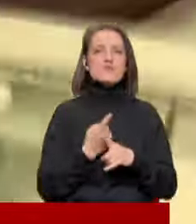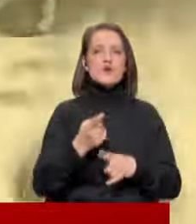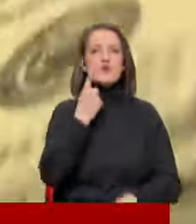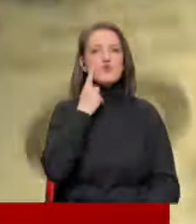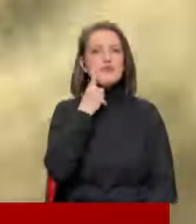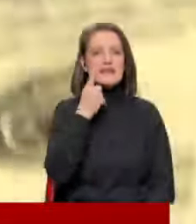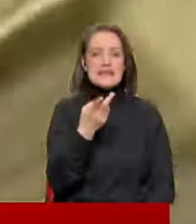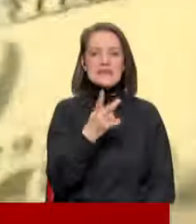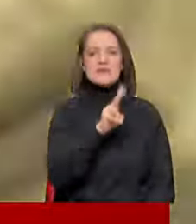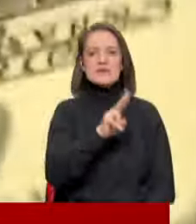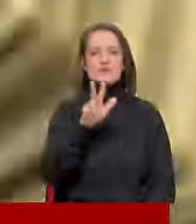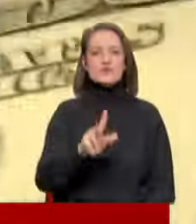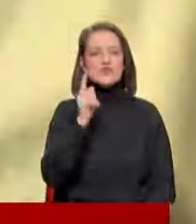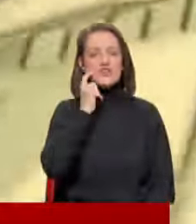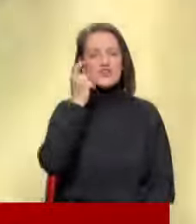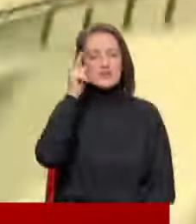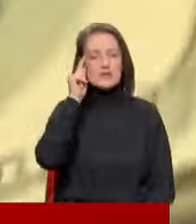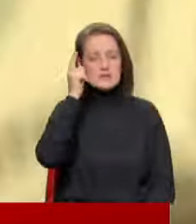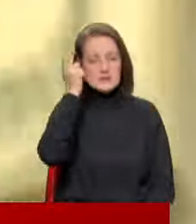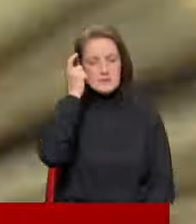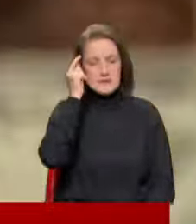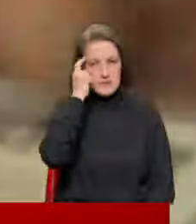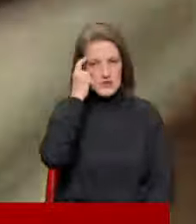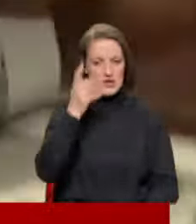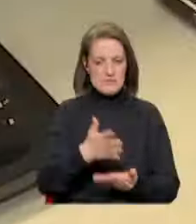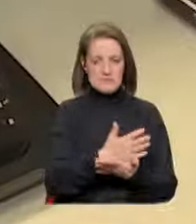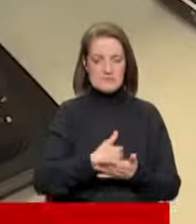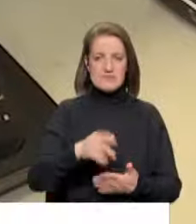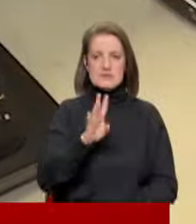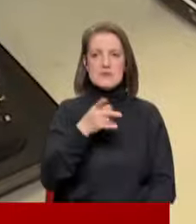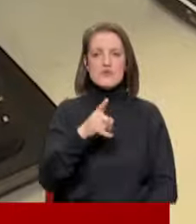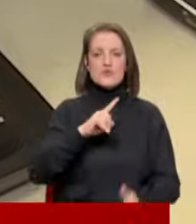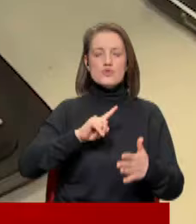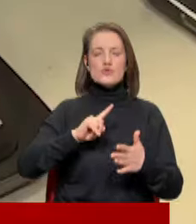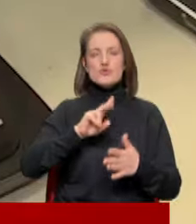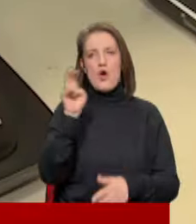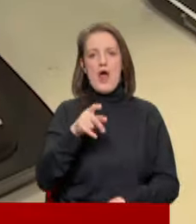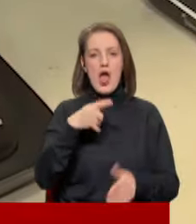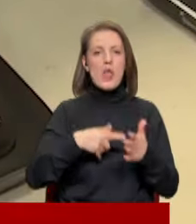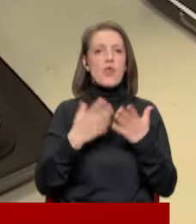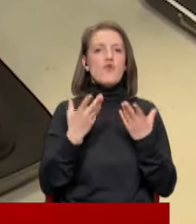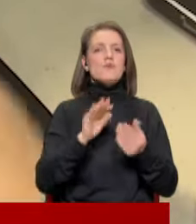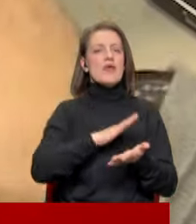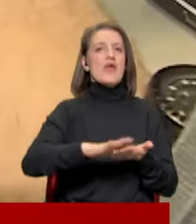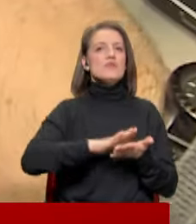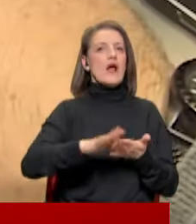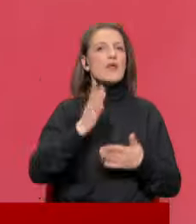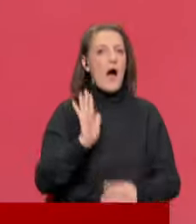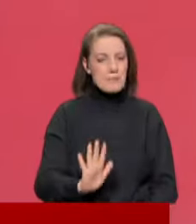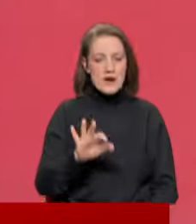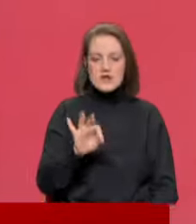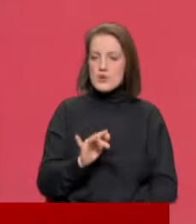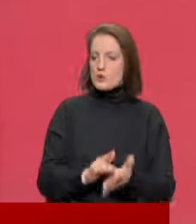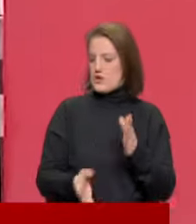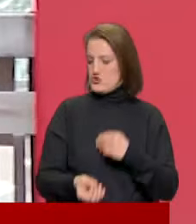hükümetin 2023 yılı kişi başı milli gelir hedefi 25.000 dolardı hedefler tutmayınca revize edildi ama şimdi de